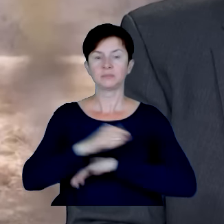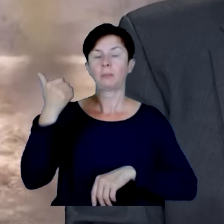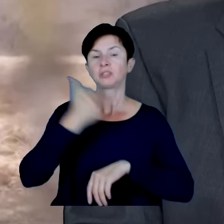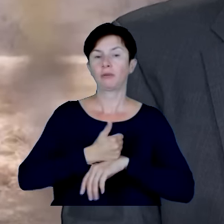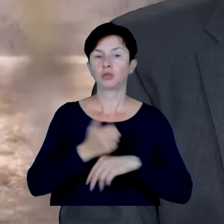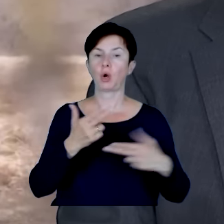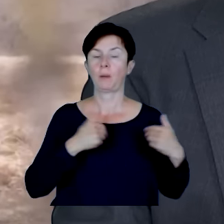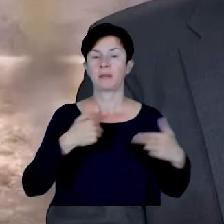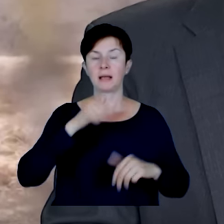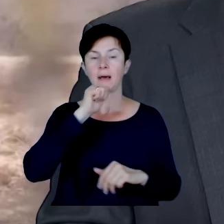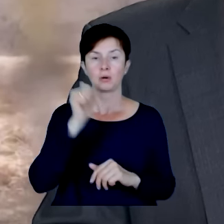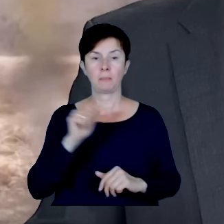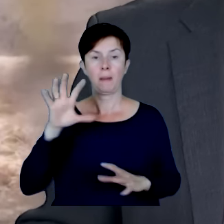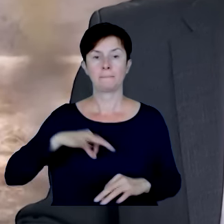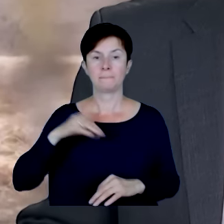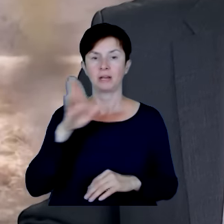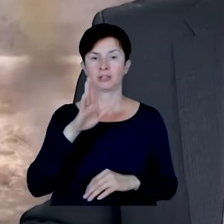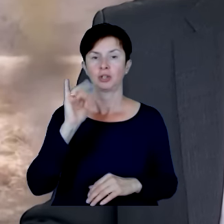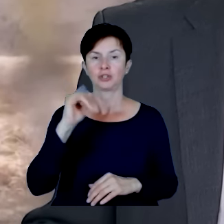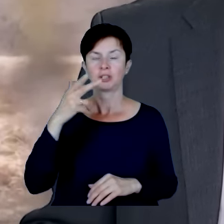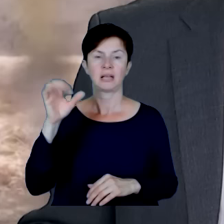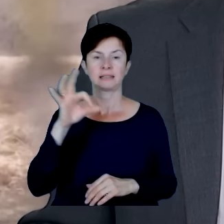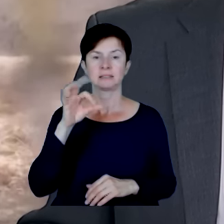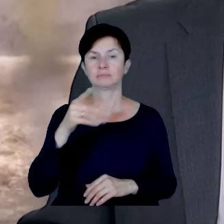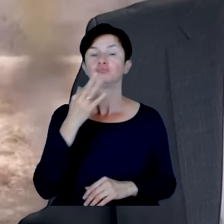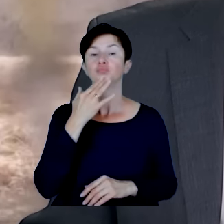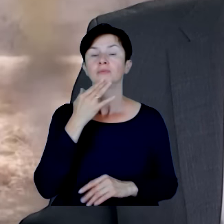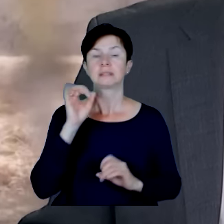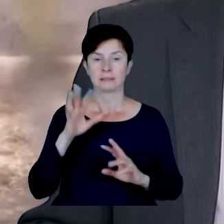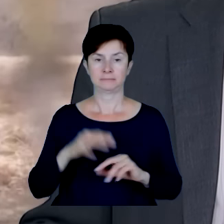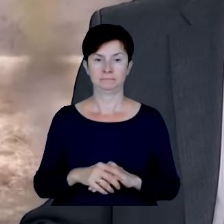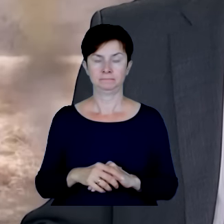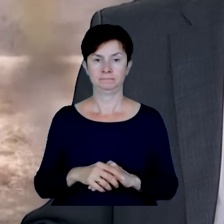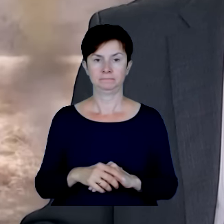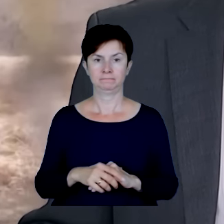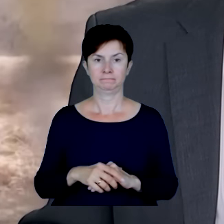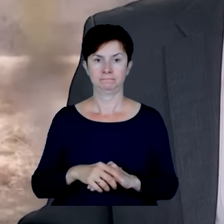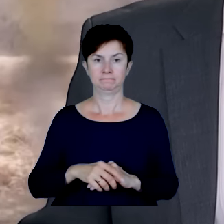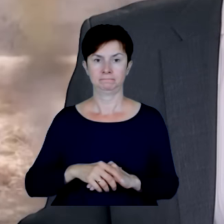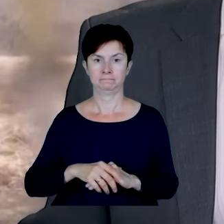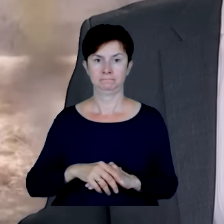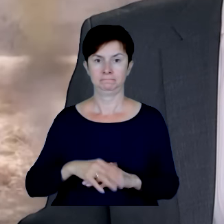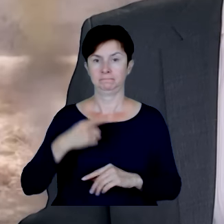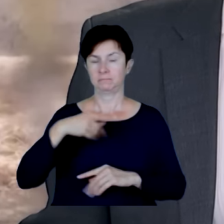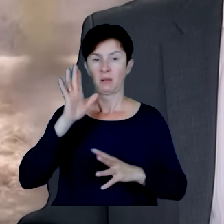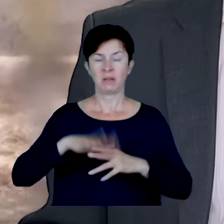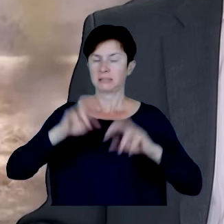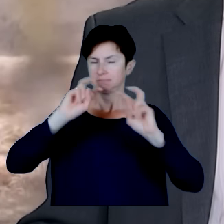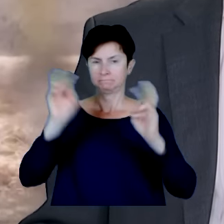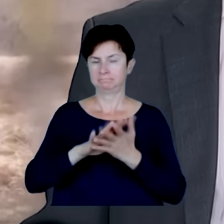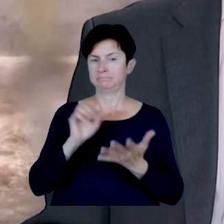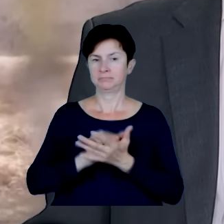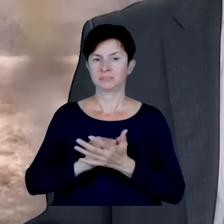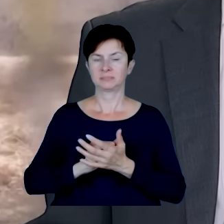Komisji Europejskiej, pan Schinas, mówi tak. W obliczu katastrofy demograficznej musimy